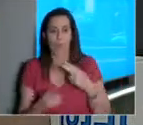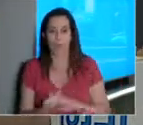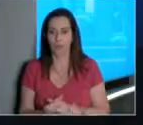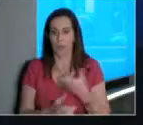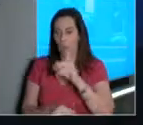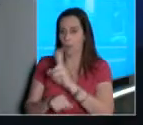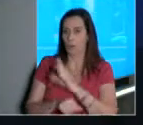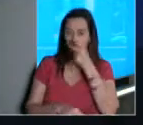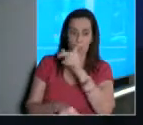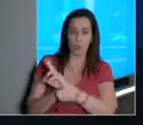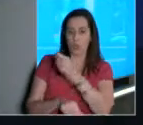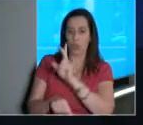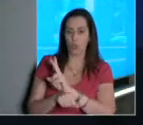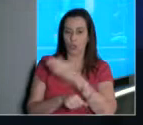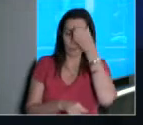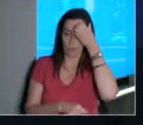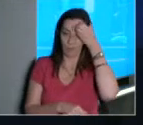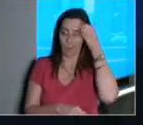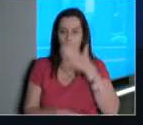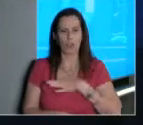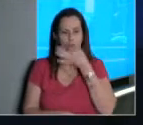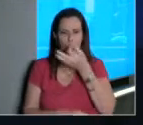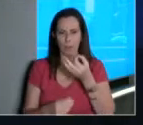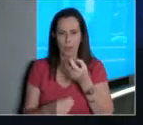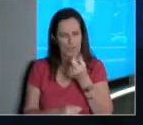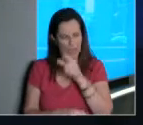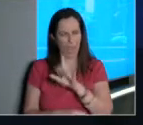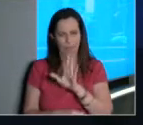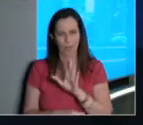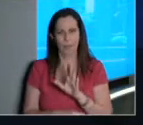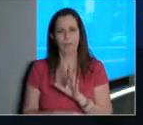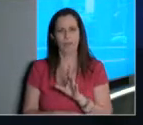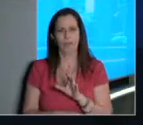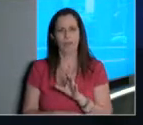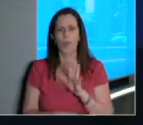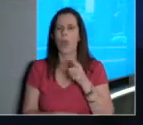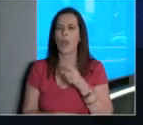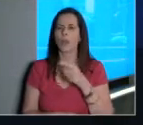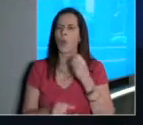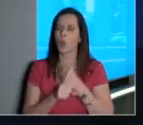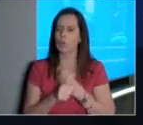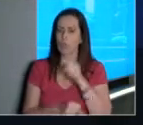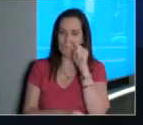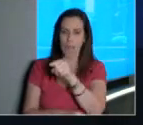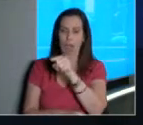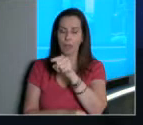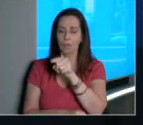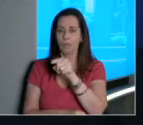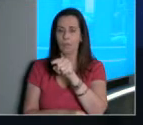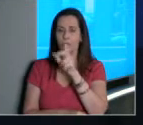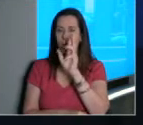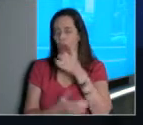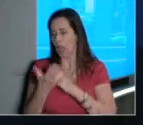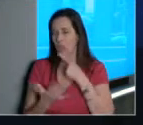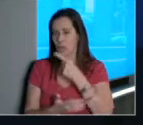אני רוצה... אף אחד לא מתנער. רק דקה. היא לא תשקר. אני רוצה לשאול אותך שאלה אחרת, לקחת את זה טיפה צעד אחד קדימה. אולי עושים בך ובטענה שלך שיש